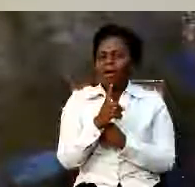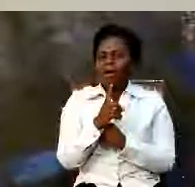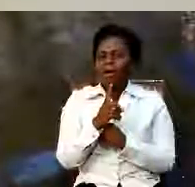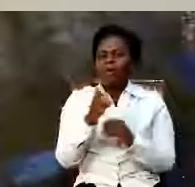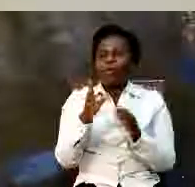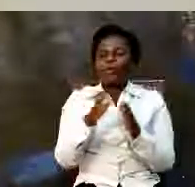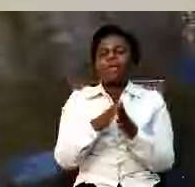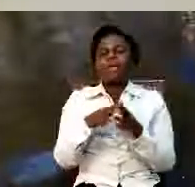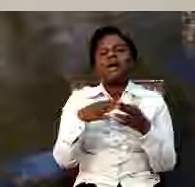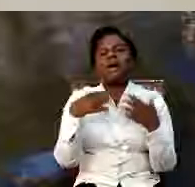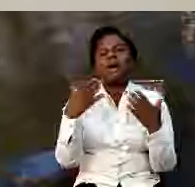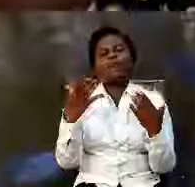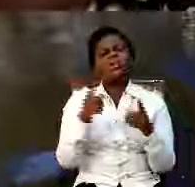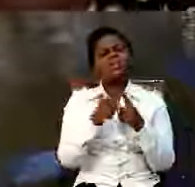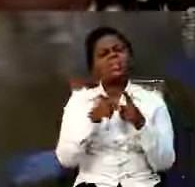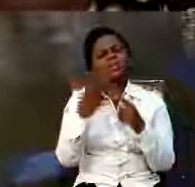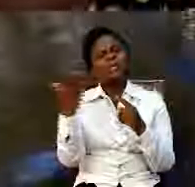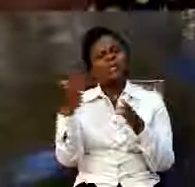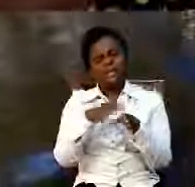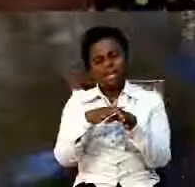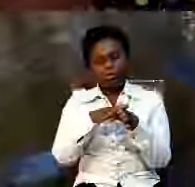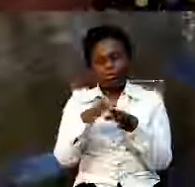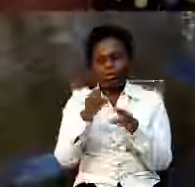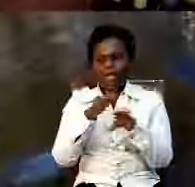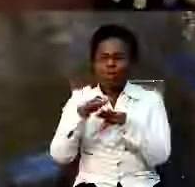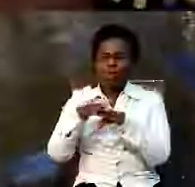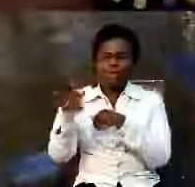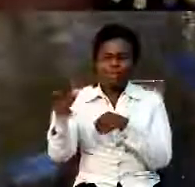hakuna njia nyingine kumwambia mtu ni mzuri jamani?